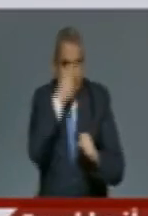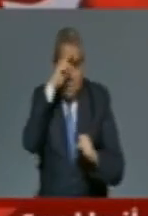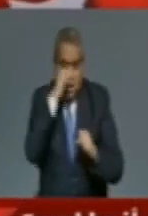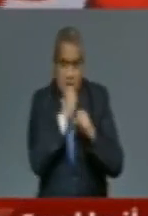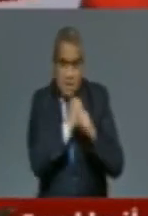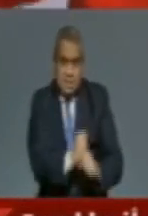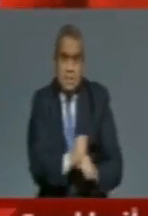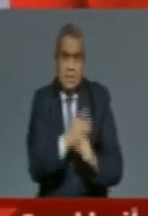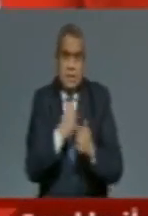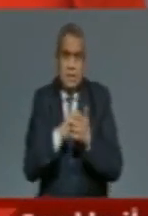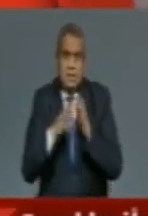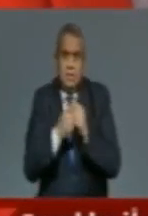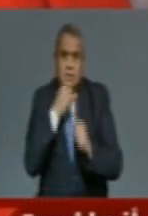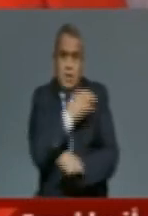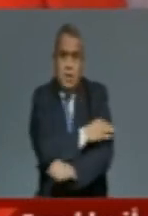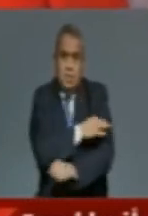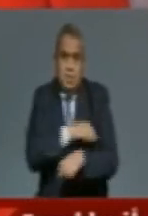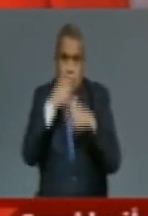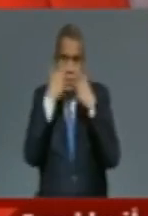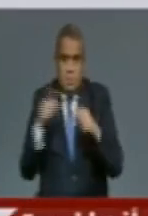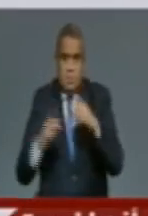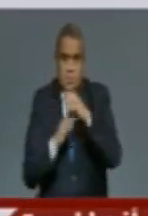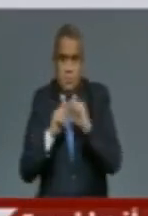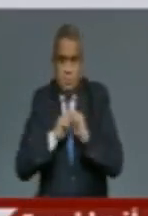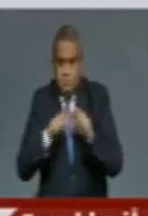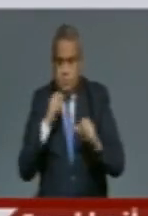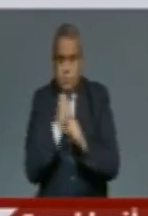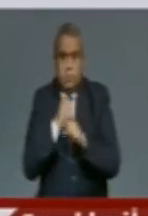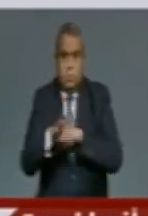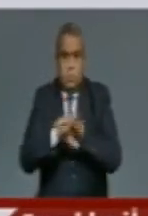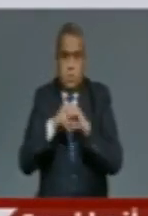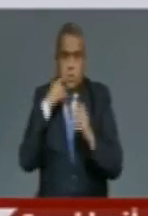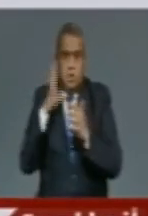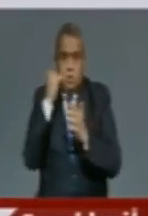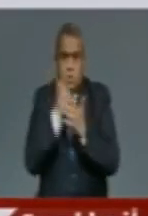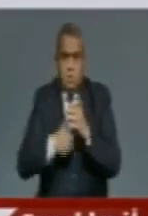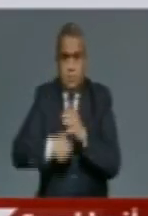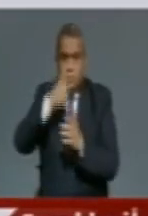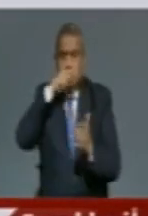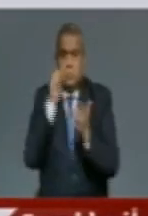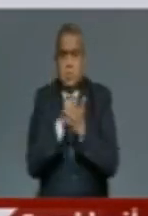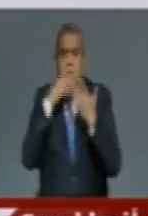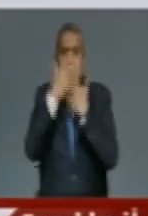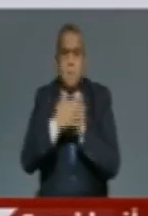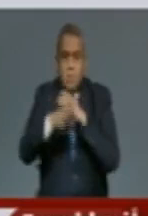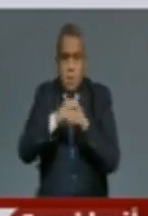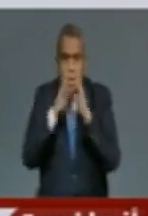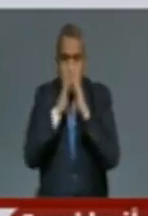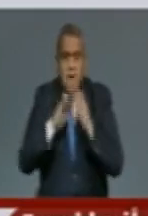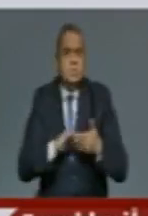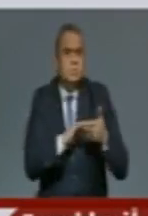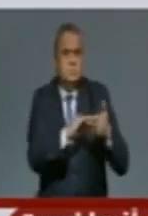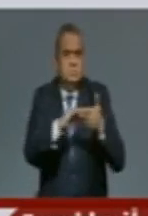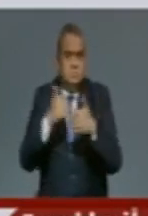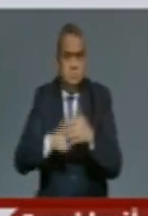وأنا في التجربة الوطنية اسمحوا لي هأشير على مجموعة من المشروعات التي تم تنفيذها في إطار يخدم النمو الأخضر